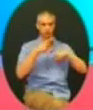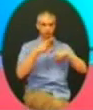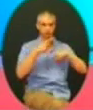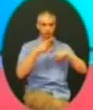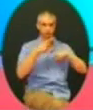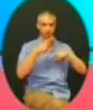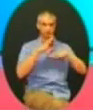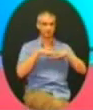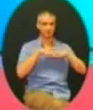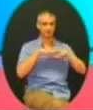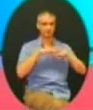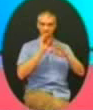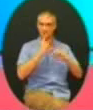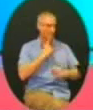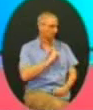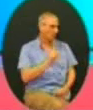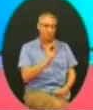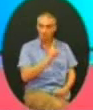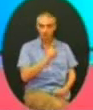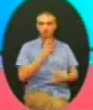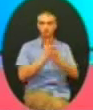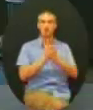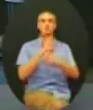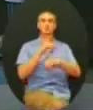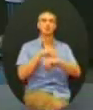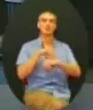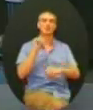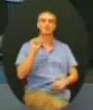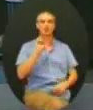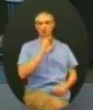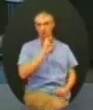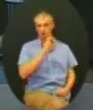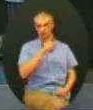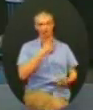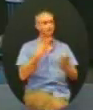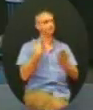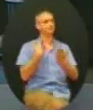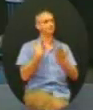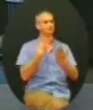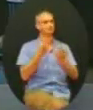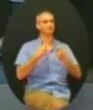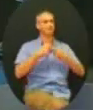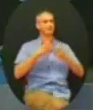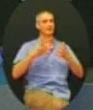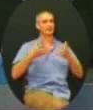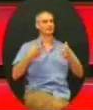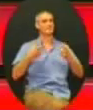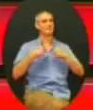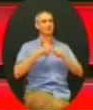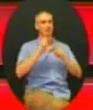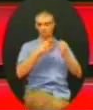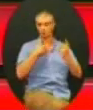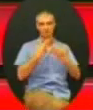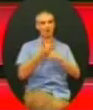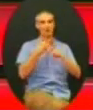הראש המכהנת. ממש לא. ממש לא. אז שלום דוקטור אבי אופר, חבר ועידת מרץ, אחד מגישי ההצעה להקדמת הבחירות לוועידה הנוכחית.